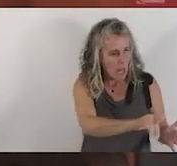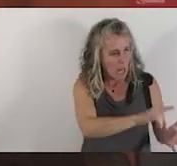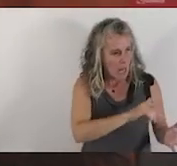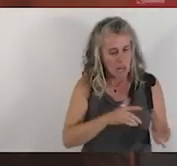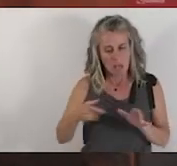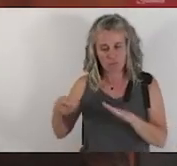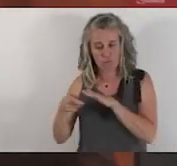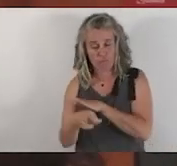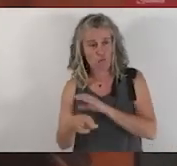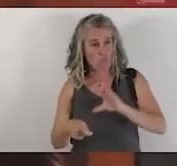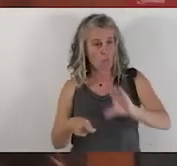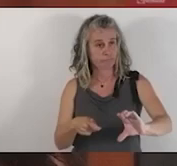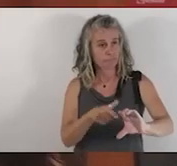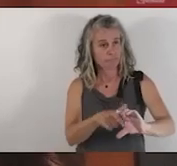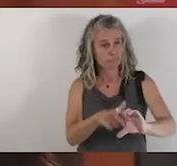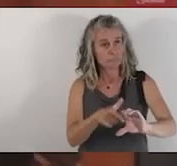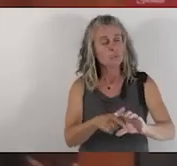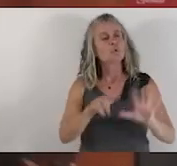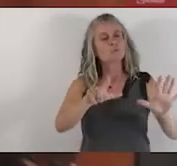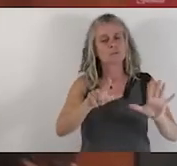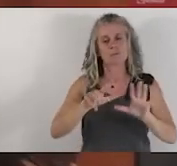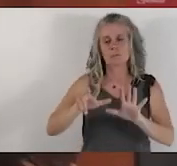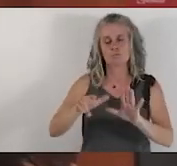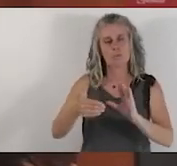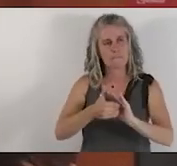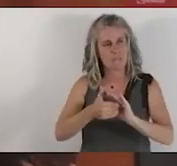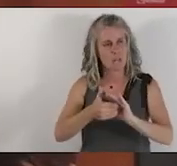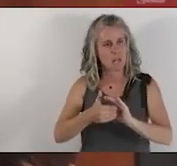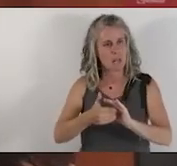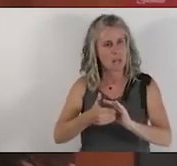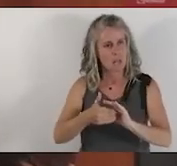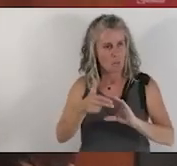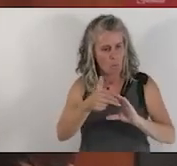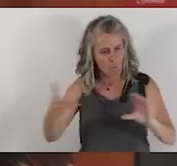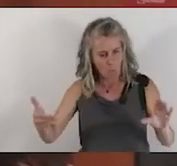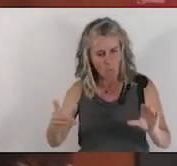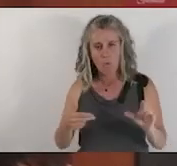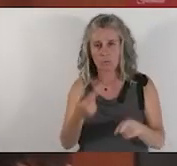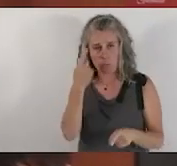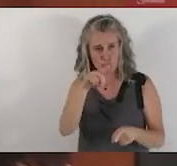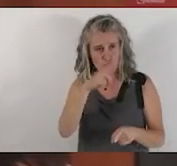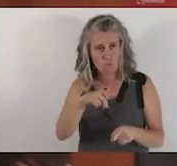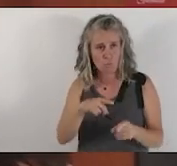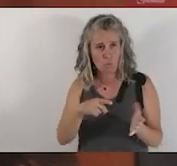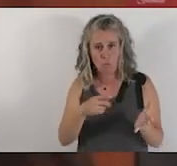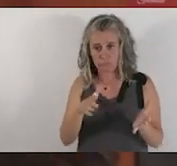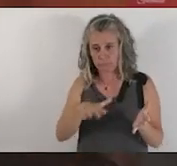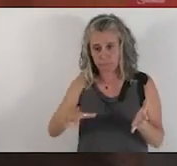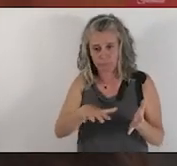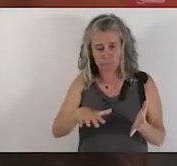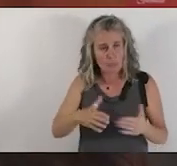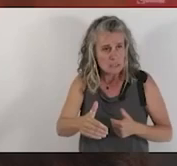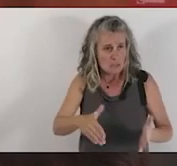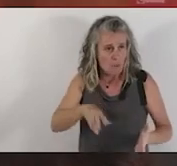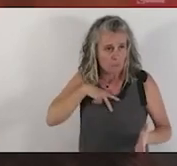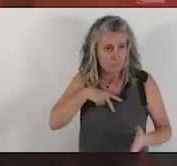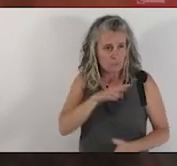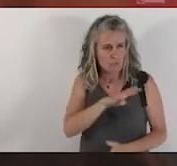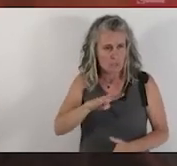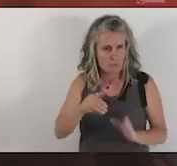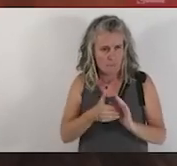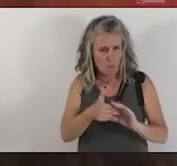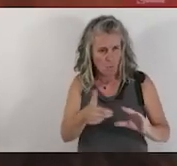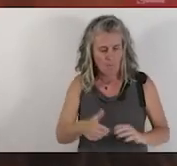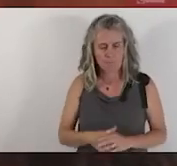Le montant total est de 78 500 000 euros et cela concerne 49 000 euros sur notre secteur. Et je